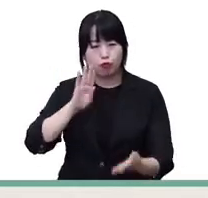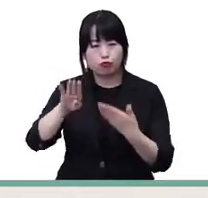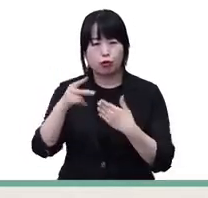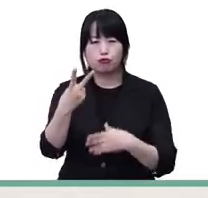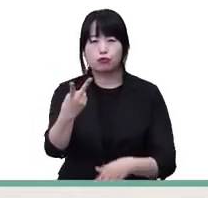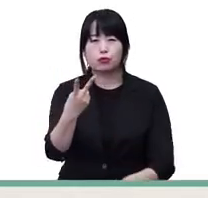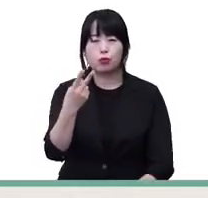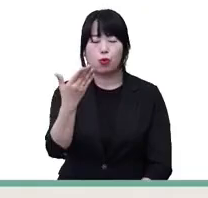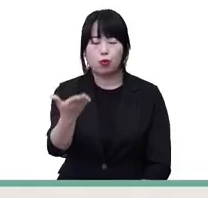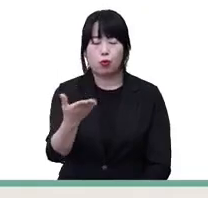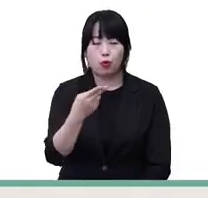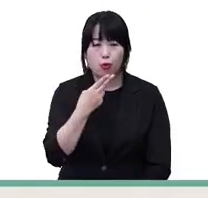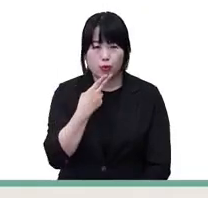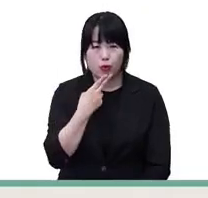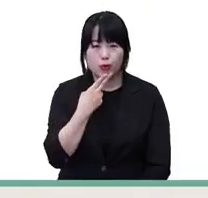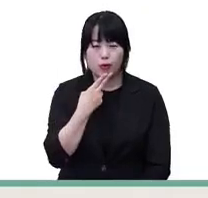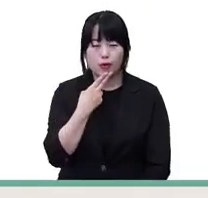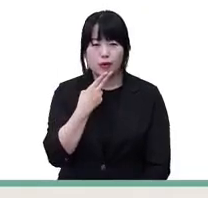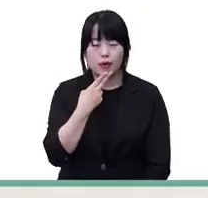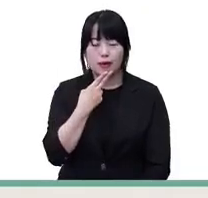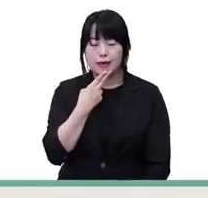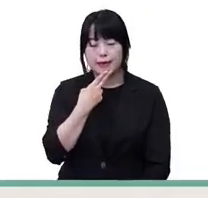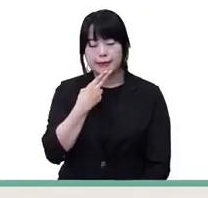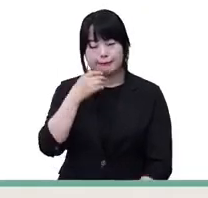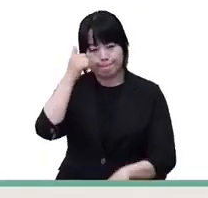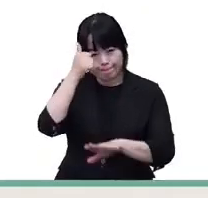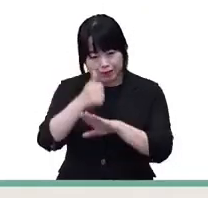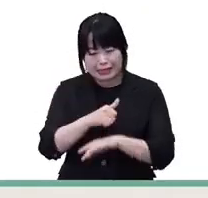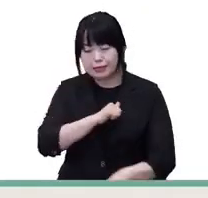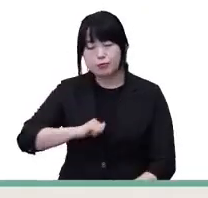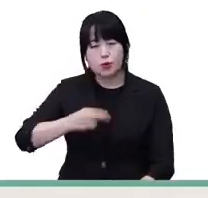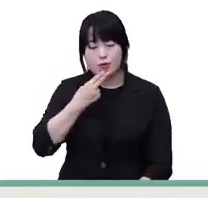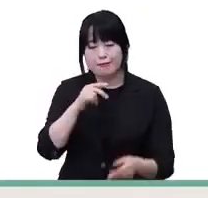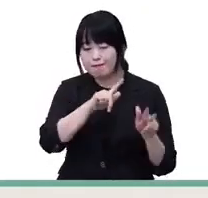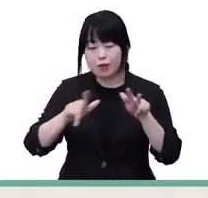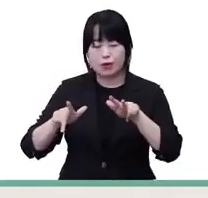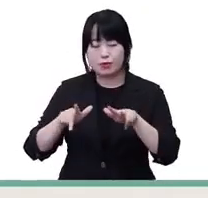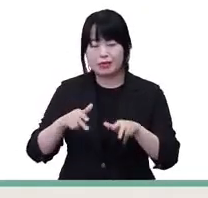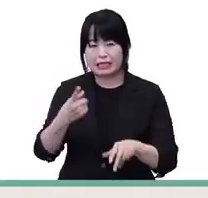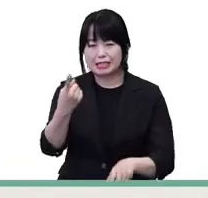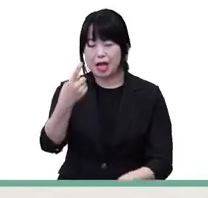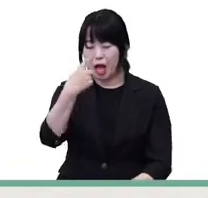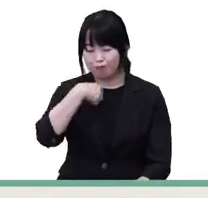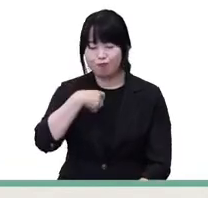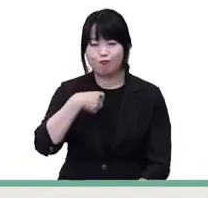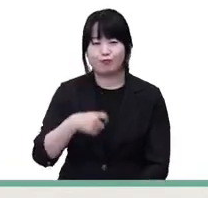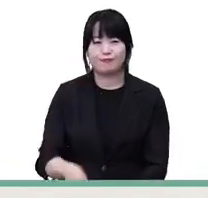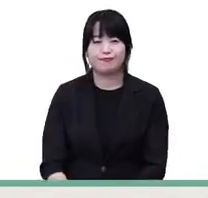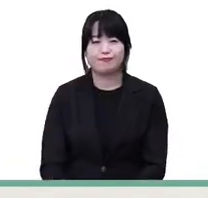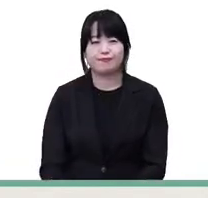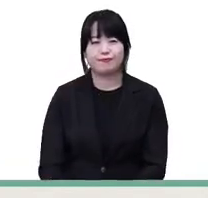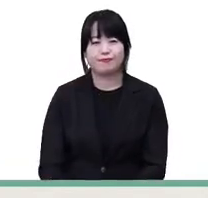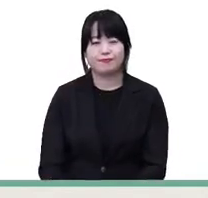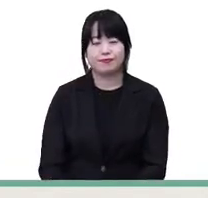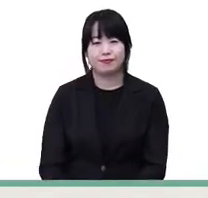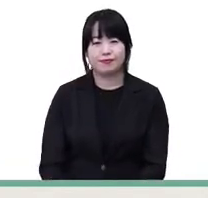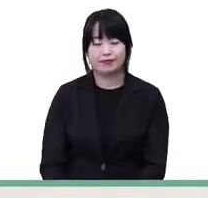안 줬던 아이들 같은 경우는요, 안 참았대요. 그러니까 마시멜로우는